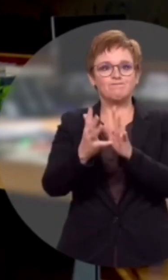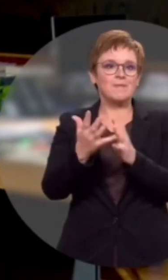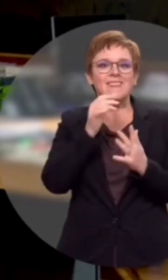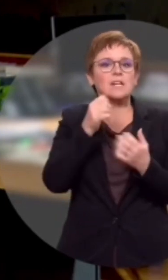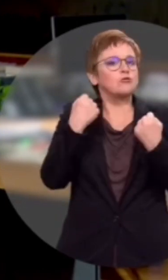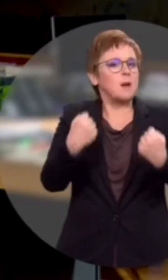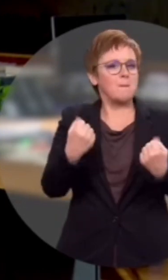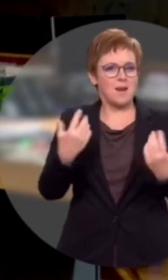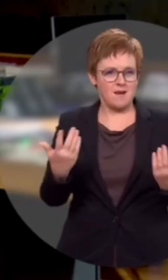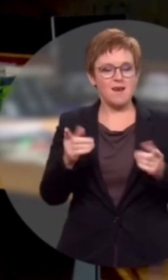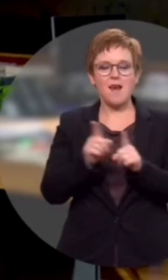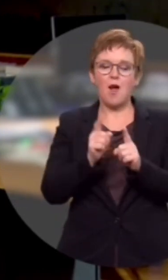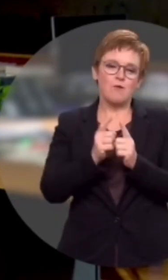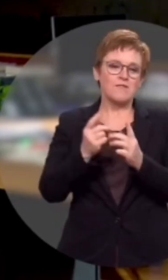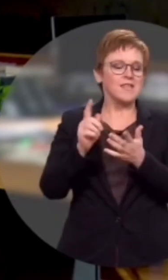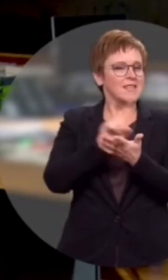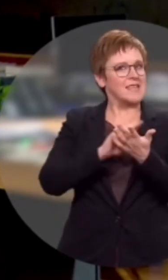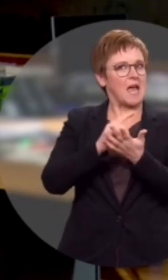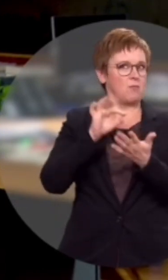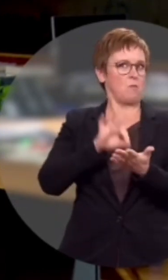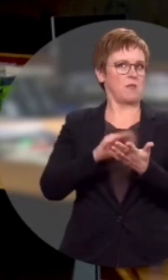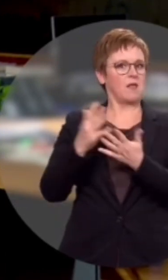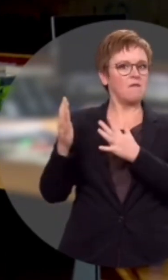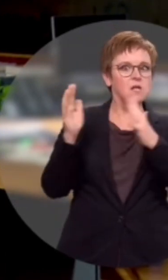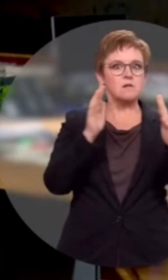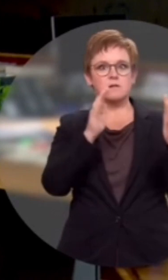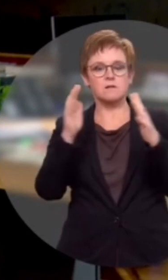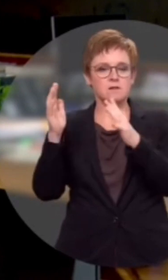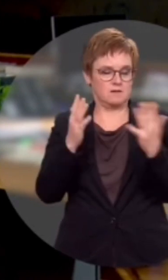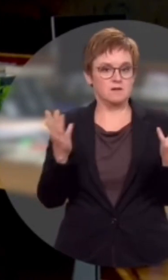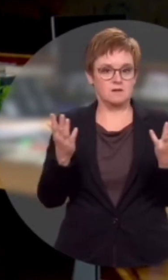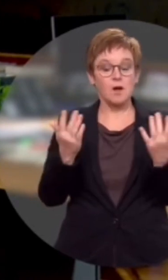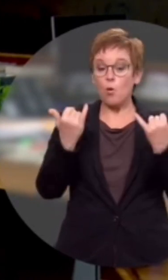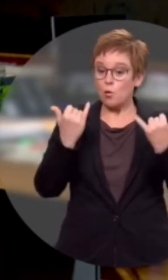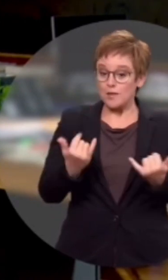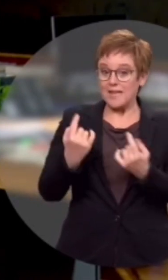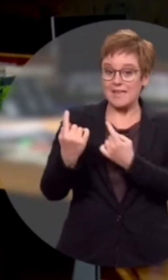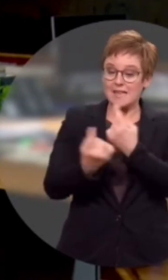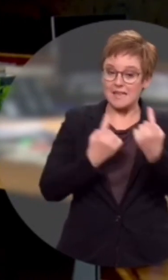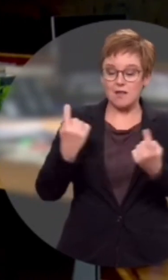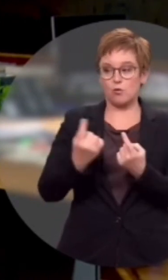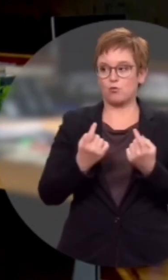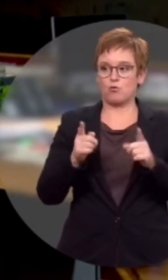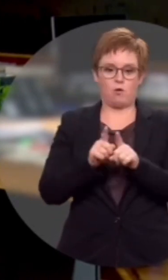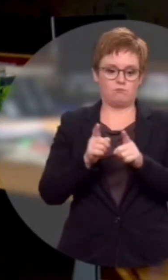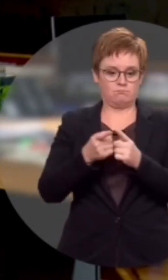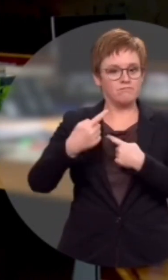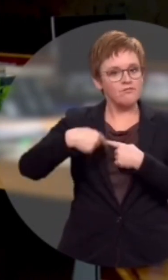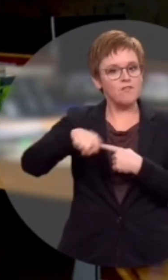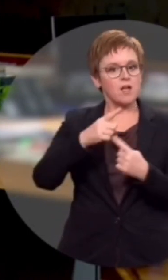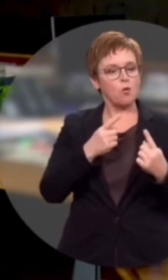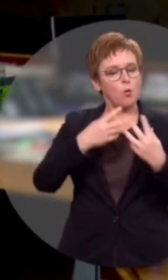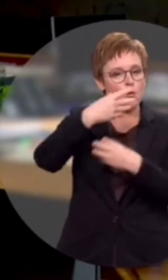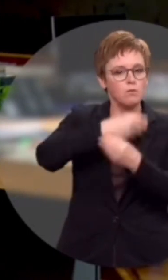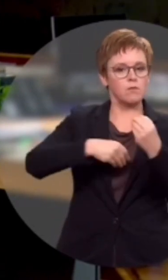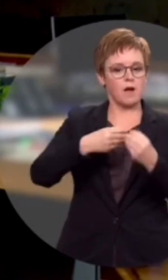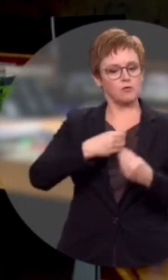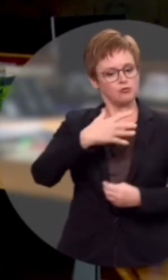die Zeiten stürmischer und die Ereignisse und die Art, wie wir ihnen begegnen